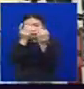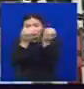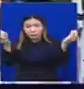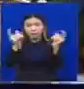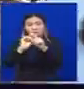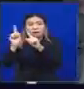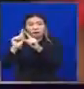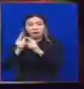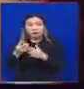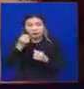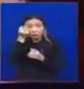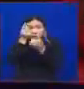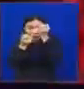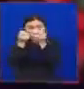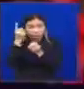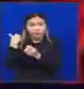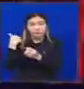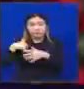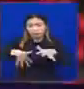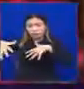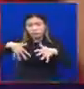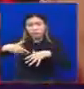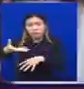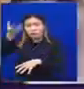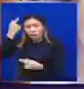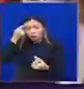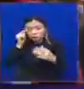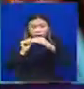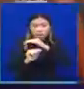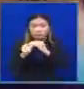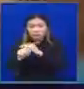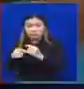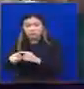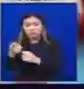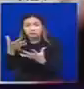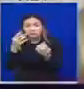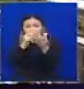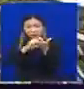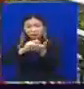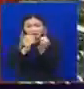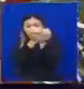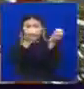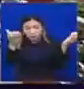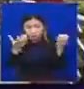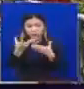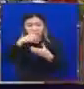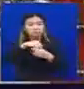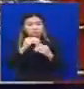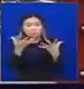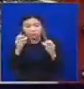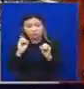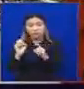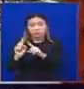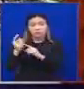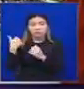รมนูญมากยิ่งขึ้นเนื่องจากที่ผ่านมาประชาชนขาดการเข้าถึงเนื้อหาสาระของร่างรัฐธรรมนูญส่งผลต่อความเข้าใจในเนื้อหาสา